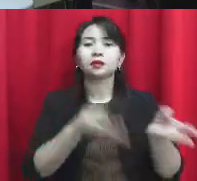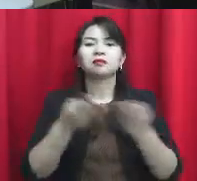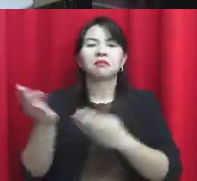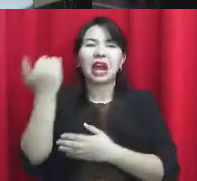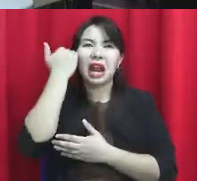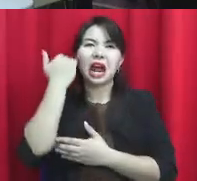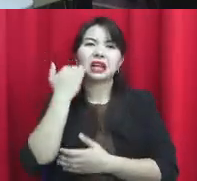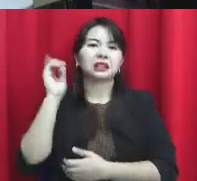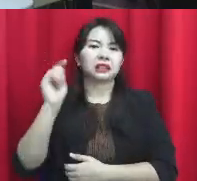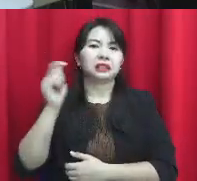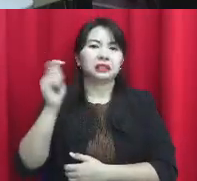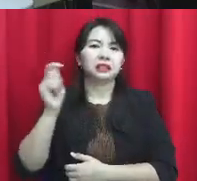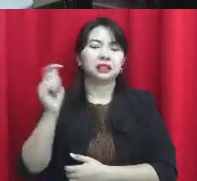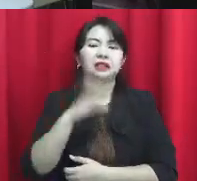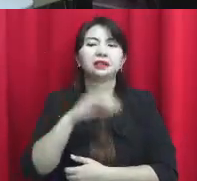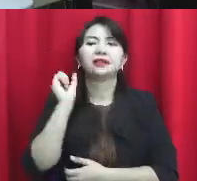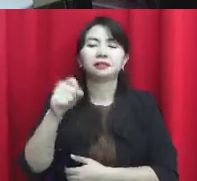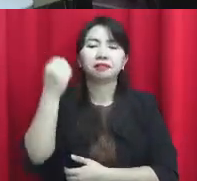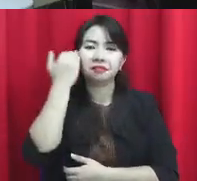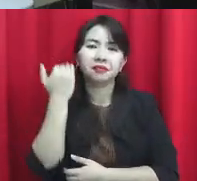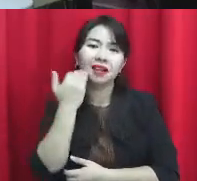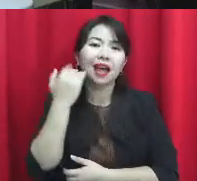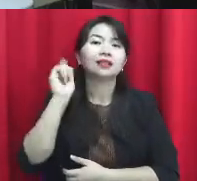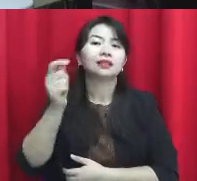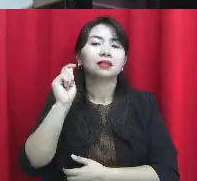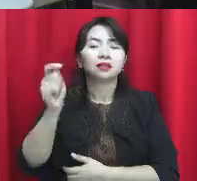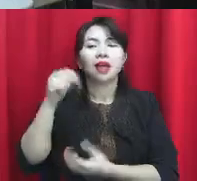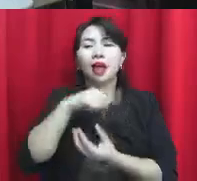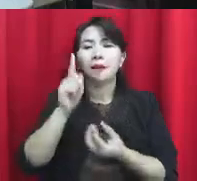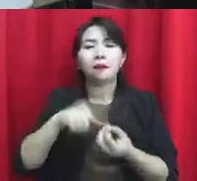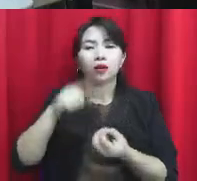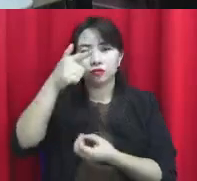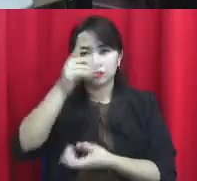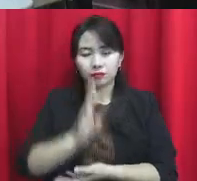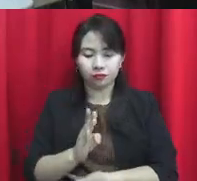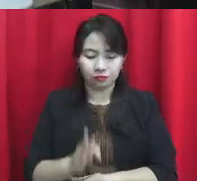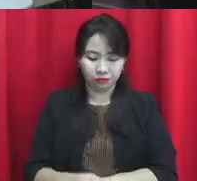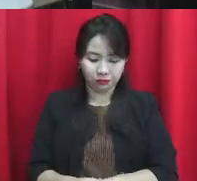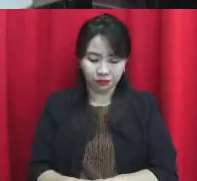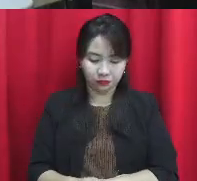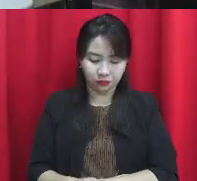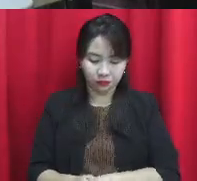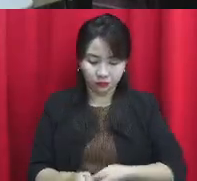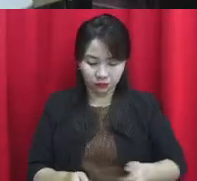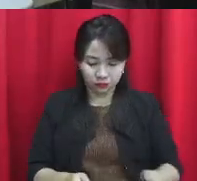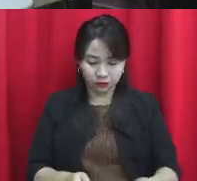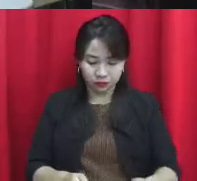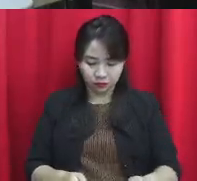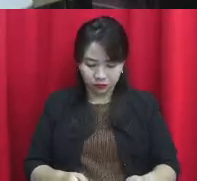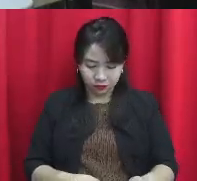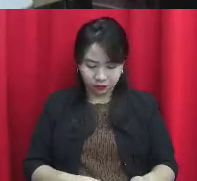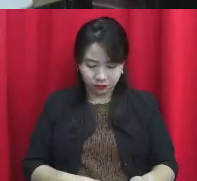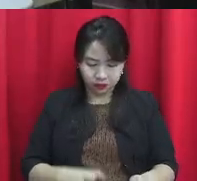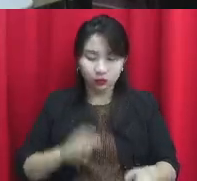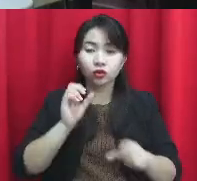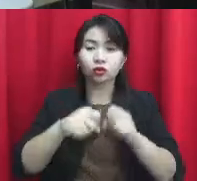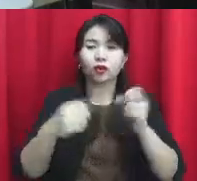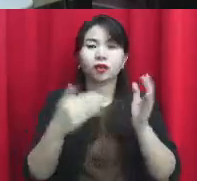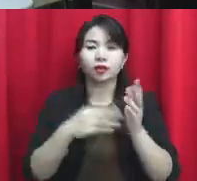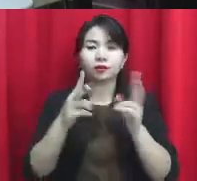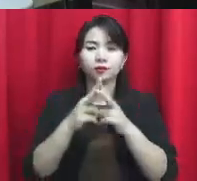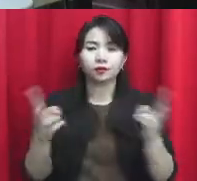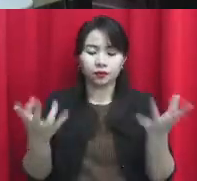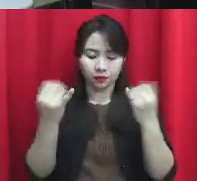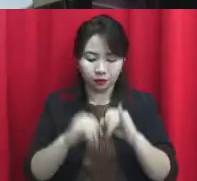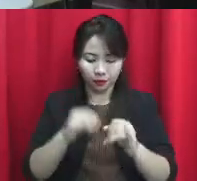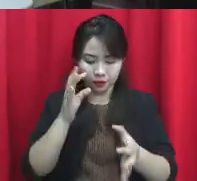let's say lucky doon sa pagkakilala na itinuturo sa kanil a kaya Kaya napakahalaga po ng follow up no Alam niyo